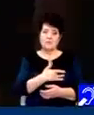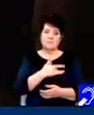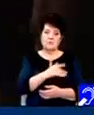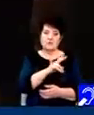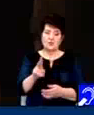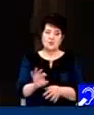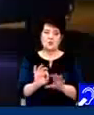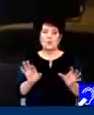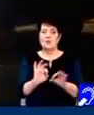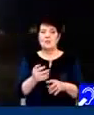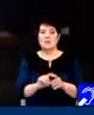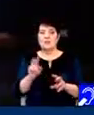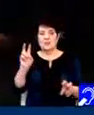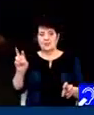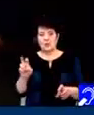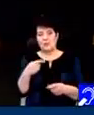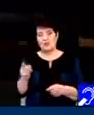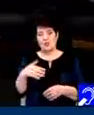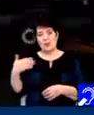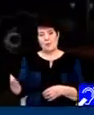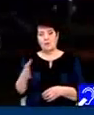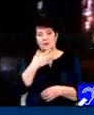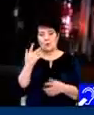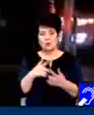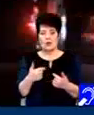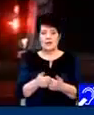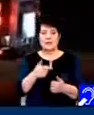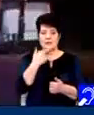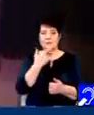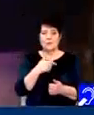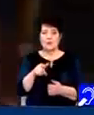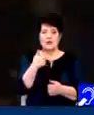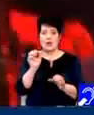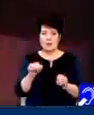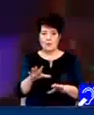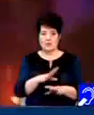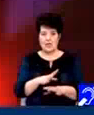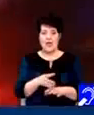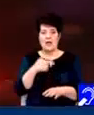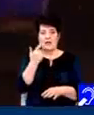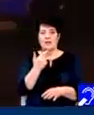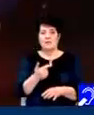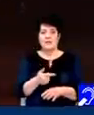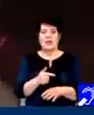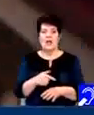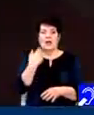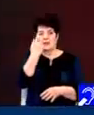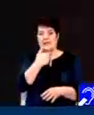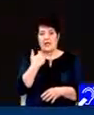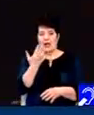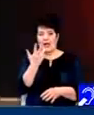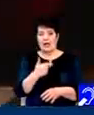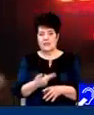privind motivele acestor gesturi. De cealaltă parte, mai multe organizații afirmă că la mijloc ar putea fi ura de rasă. Toate victimele